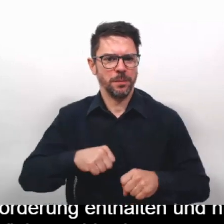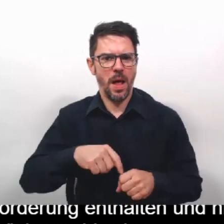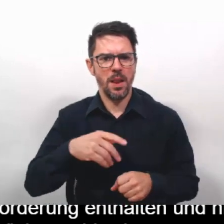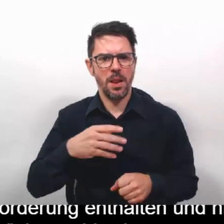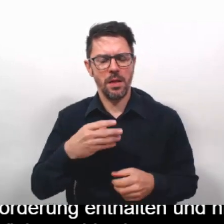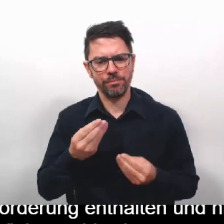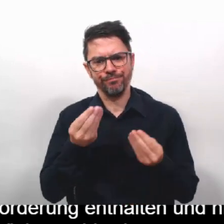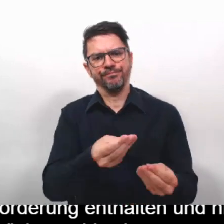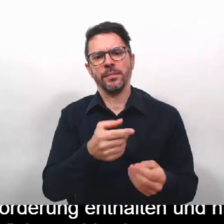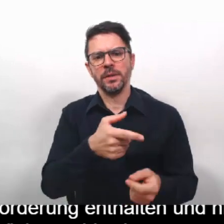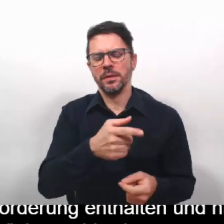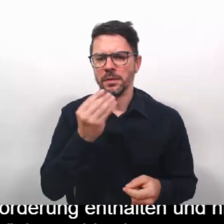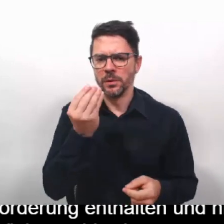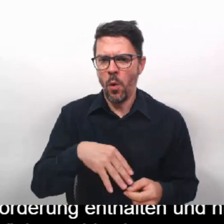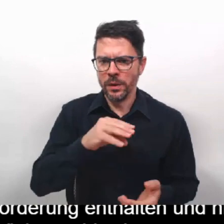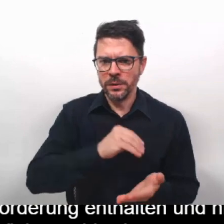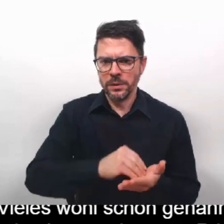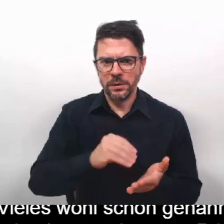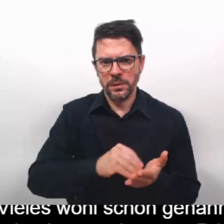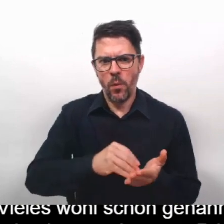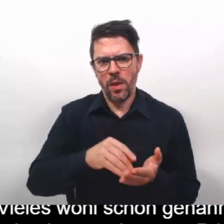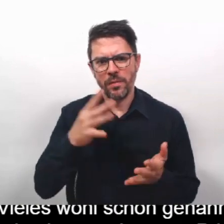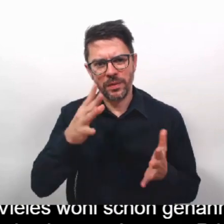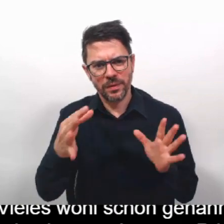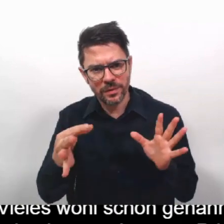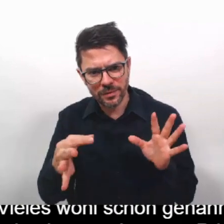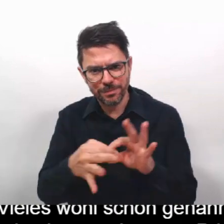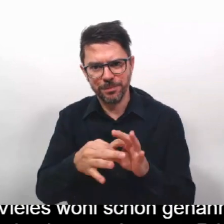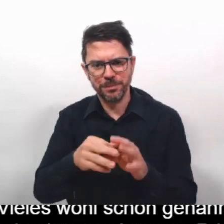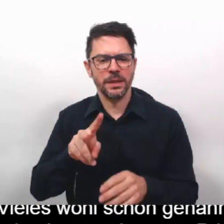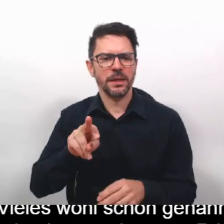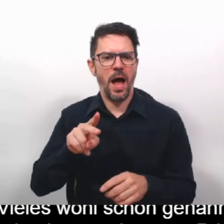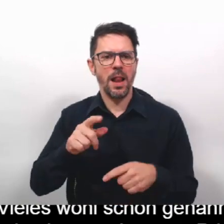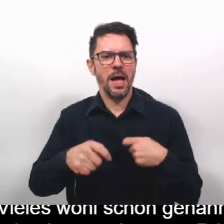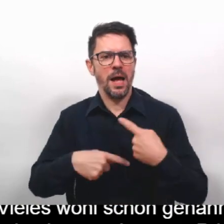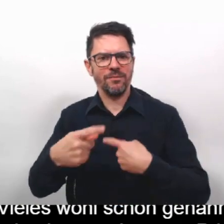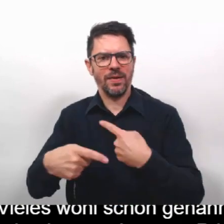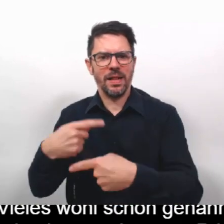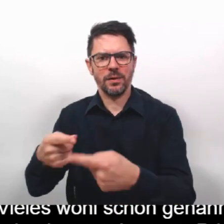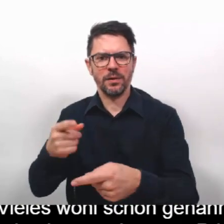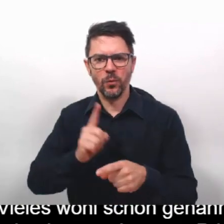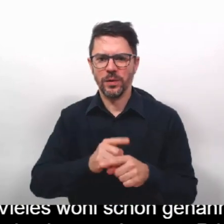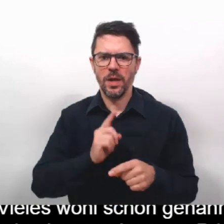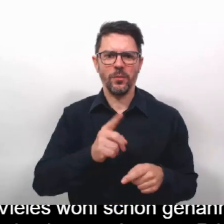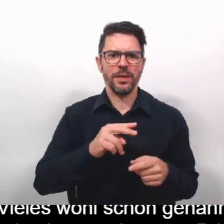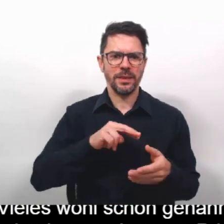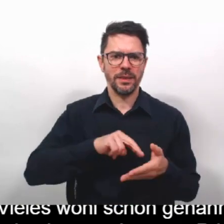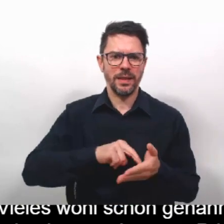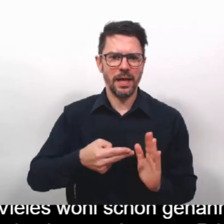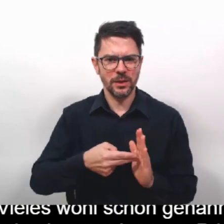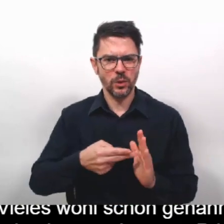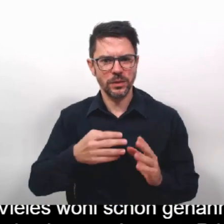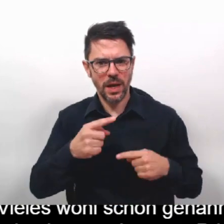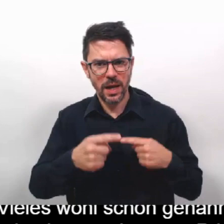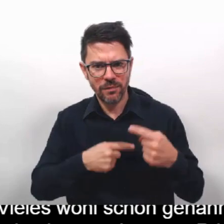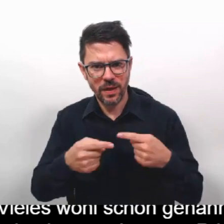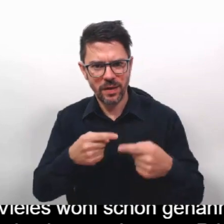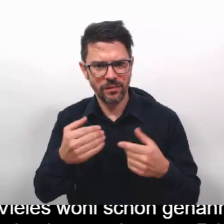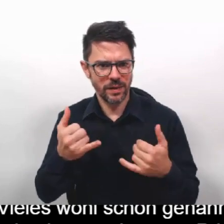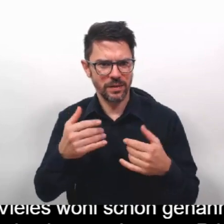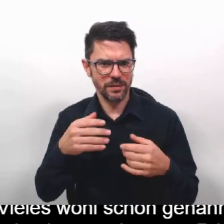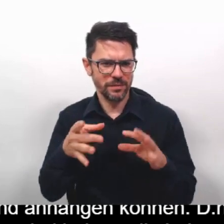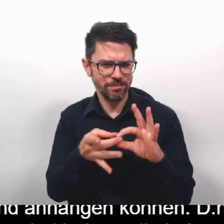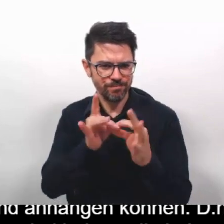angekommen. Wir glauben, dass diese Eckpunkte und die nun, das wird noch sehr viel Arbeit werden und hoffentlich mit uns auch